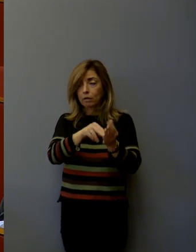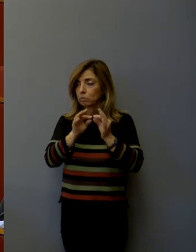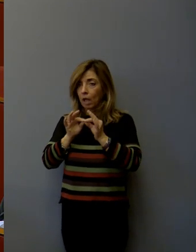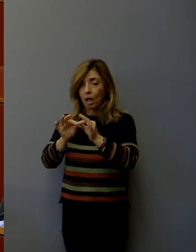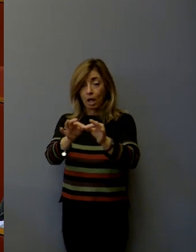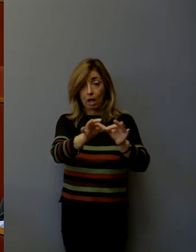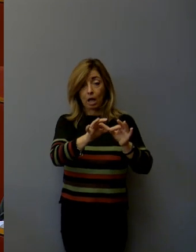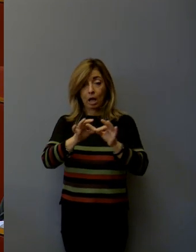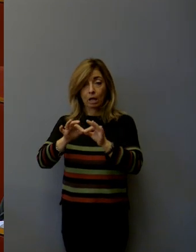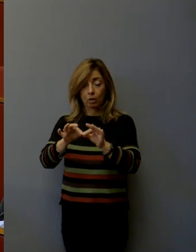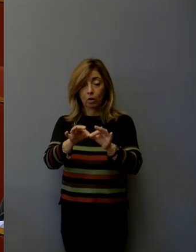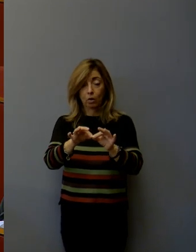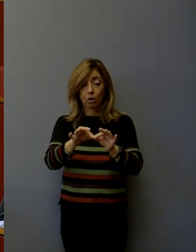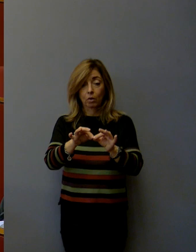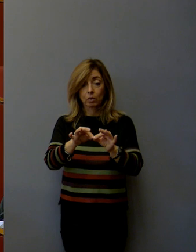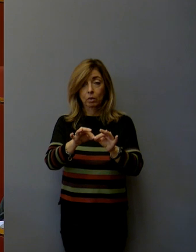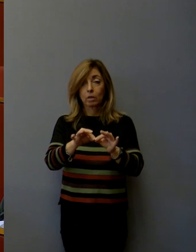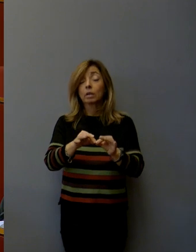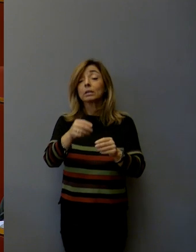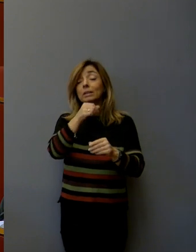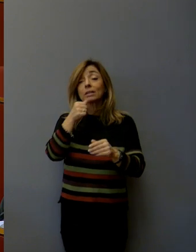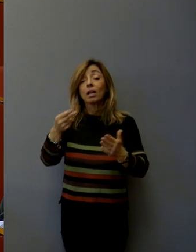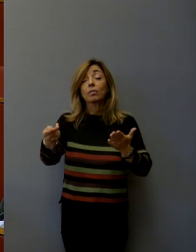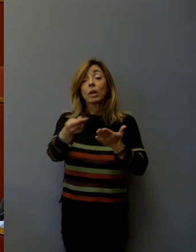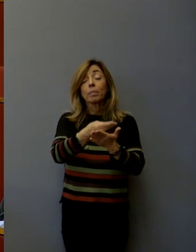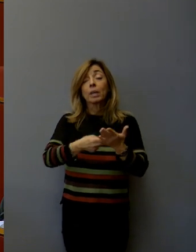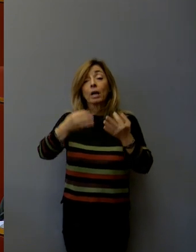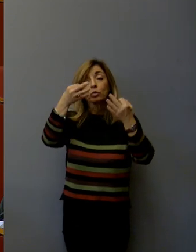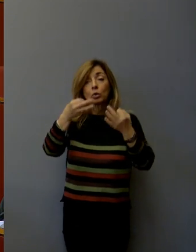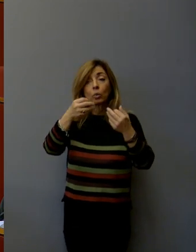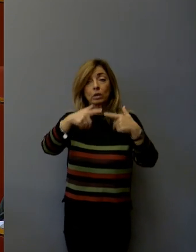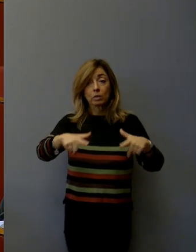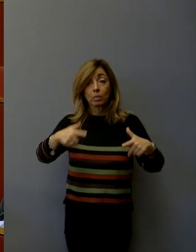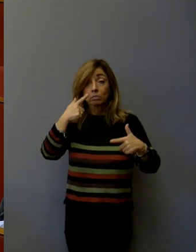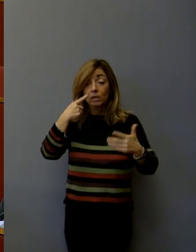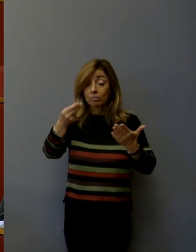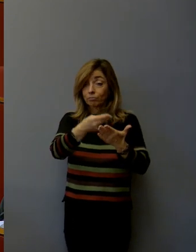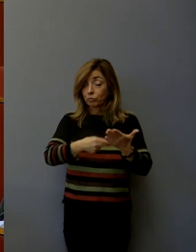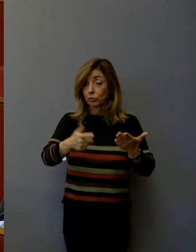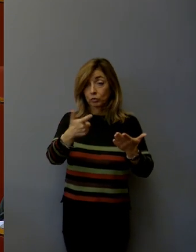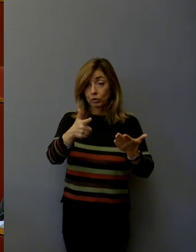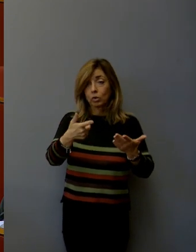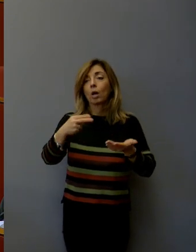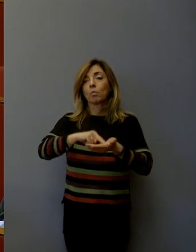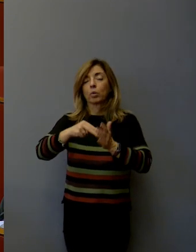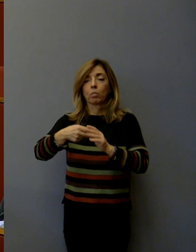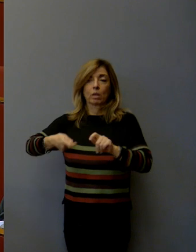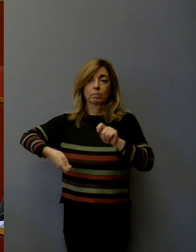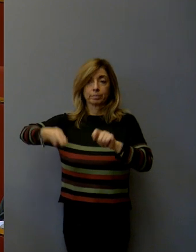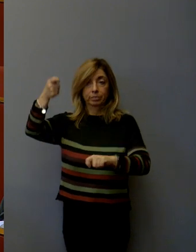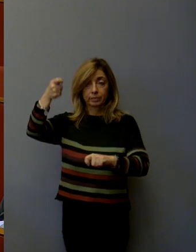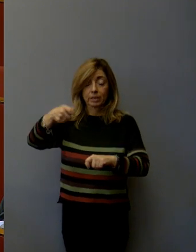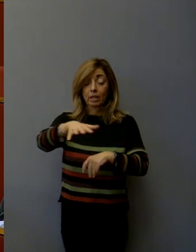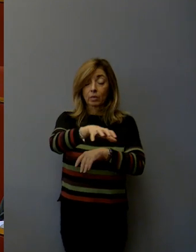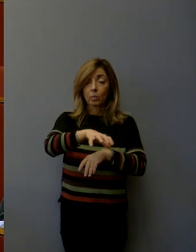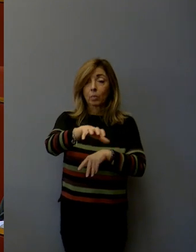piani per la sicurezza urbana i problemi aumentano e in un quartiere come Sampierdarena che esemplifica